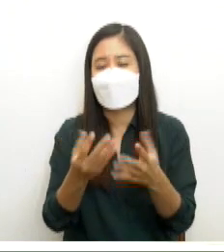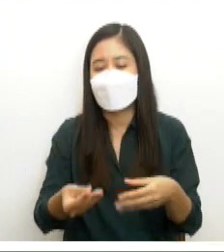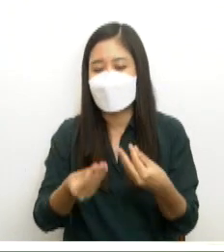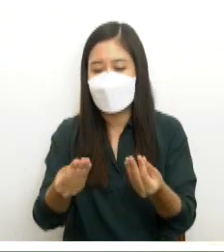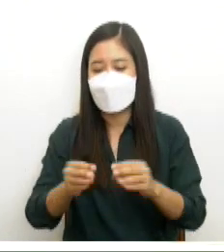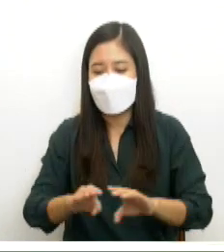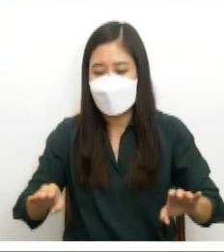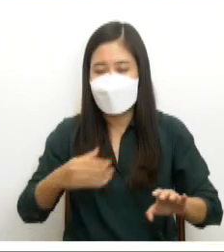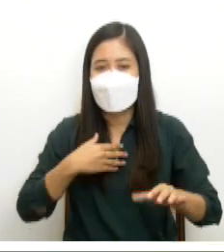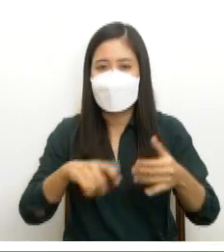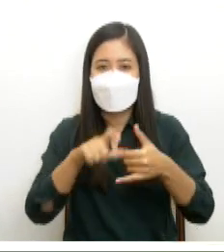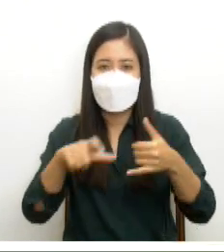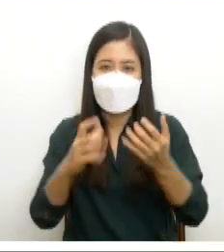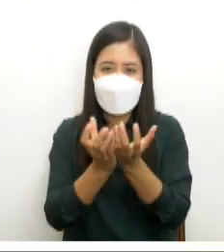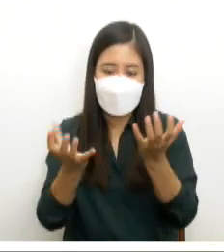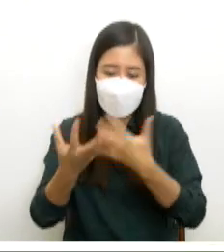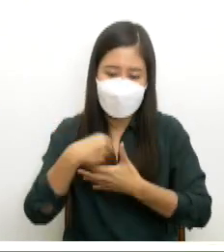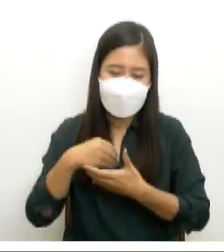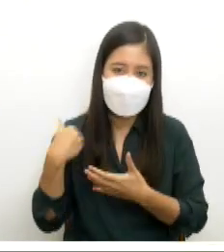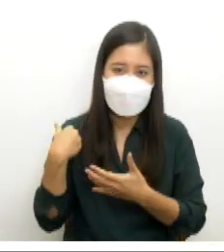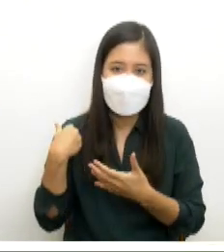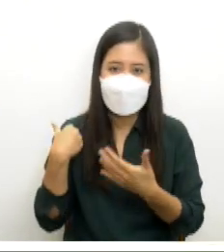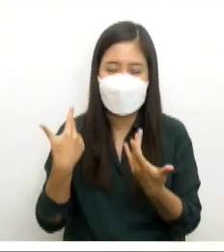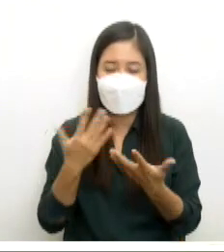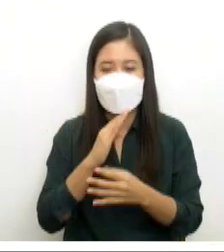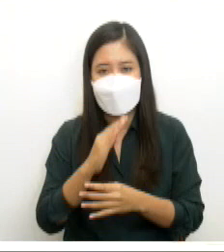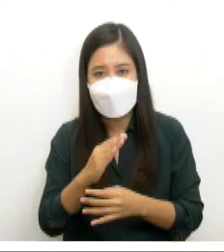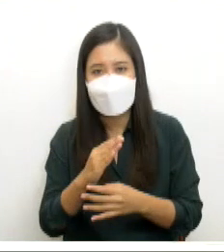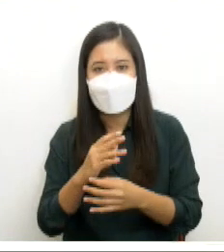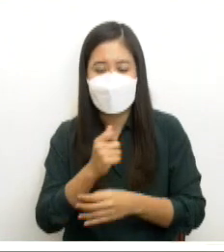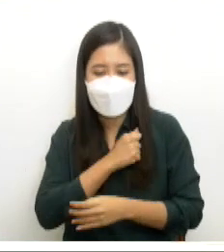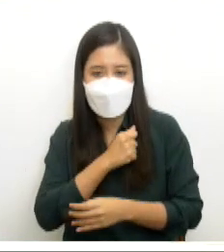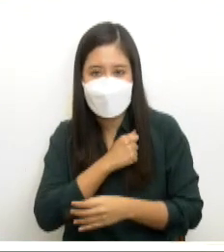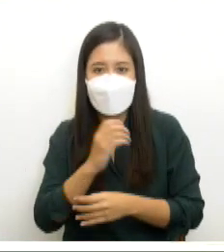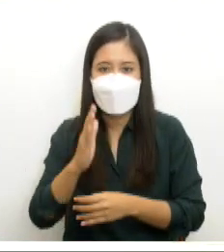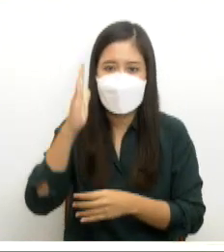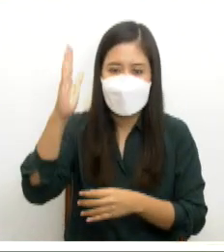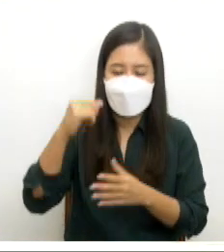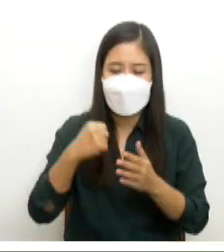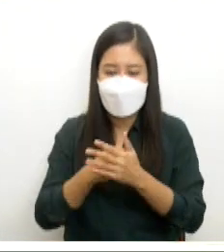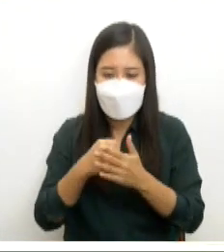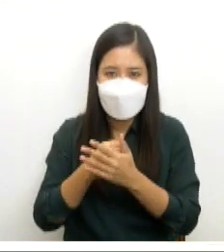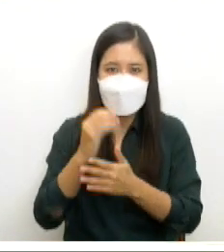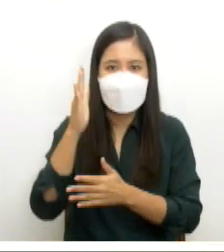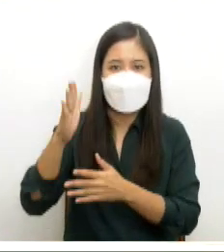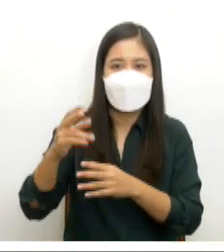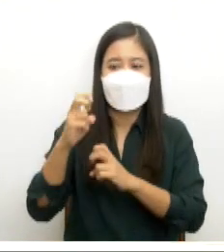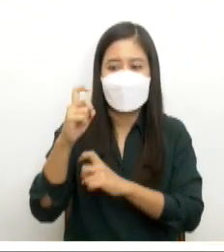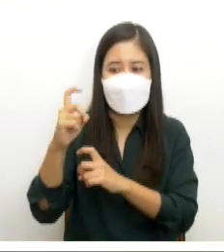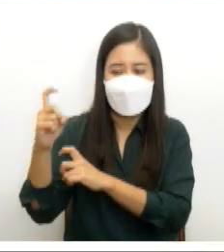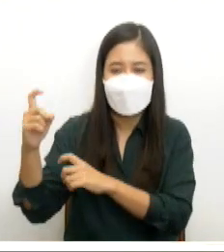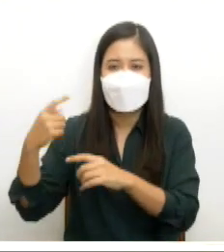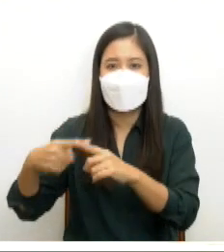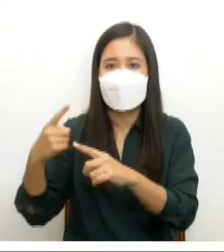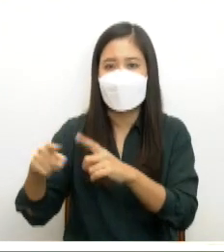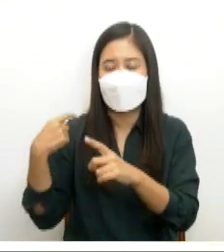มีคุณธรรมหรือความซื่อสัตย์หรือความขยันอดทนในการที่จะต่อสู้กับภัยที่จะมาคุกคามด้วยตัวนักเรียนเองได้อย่